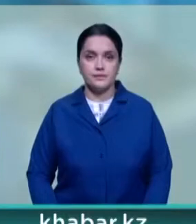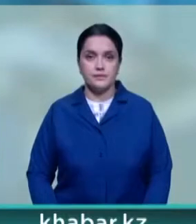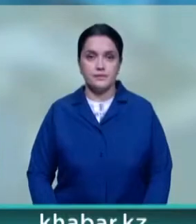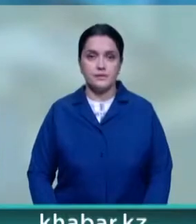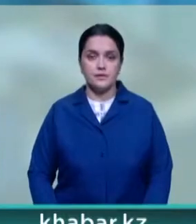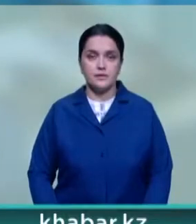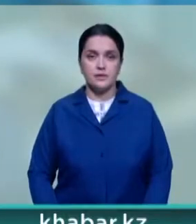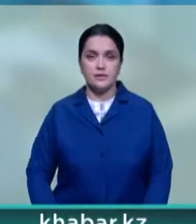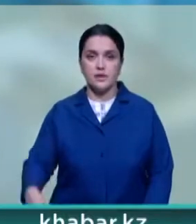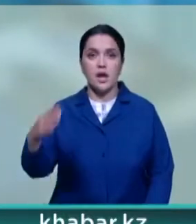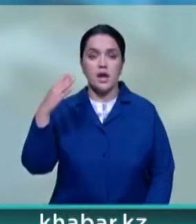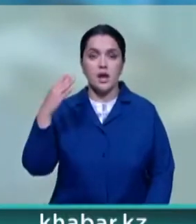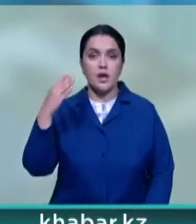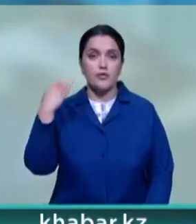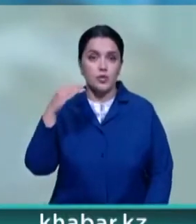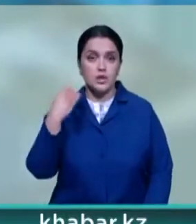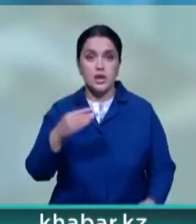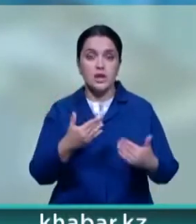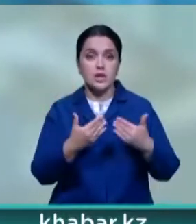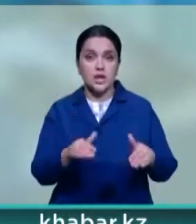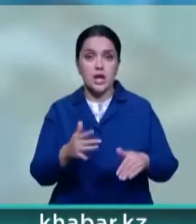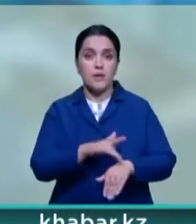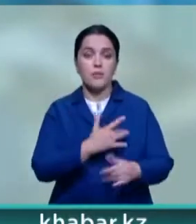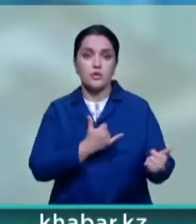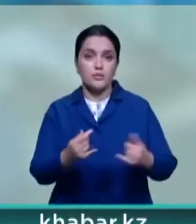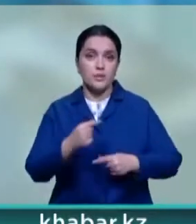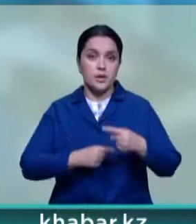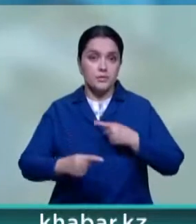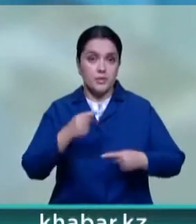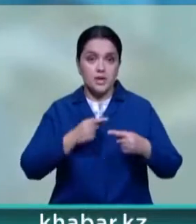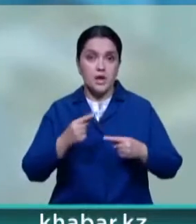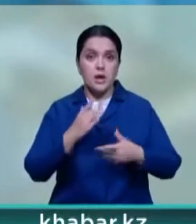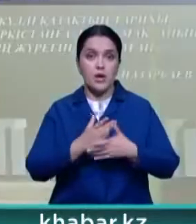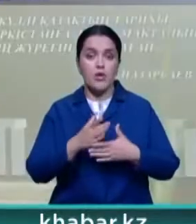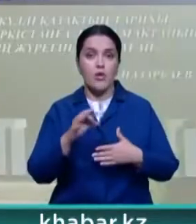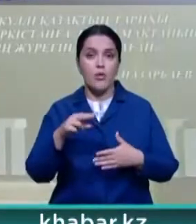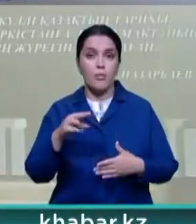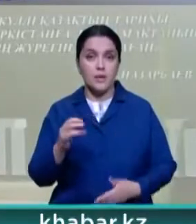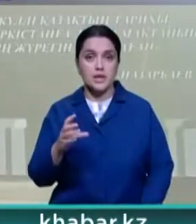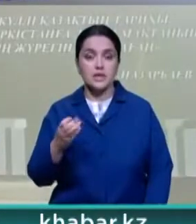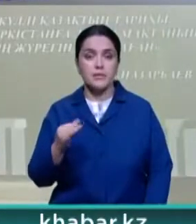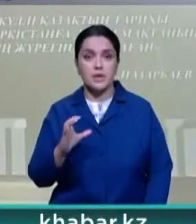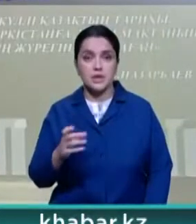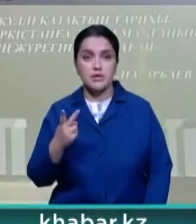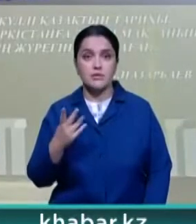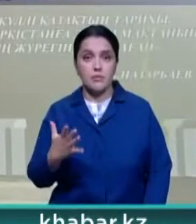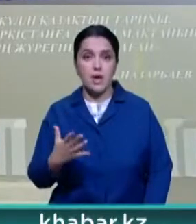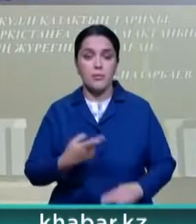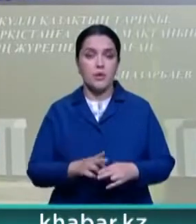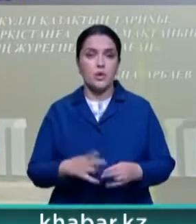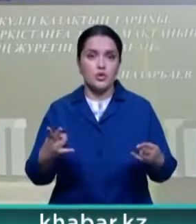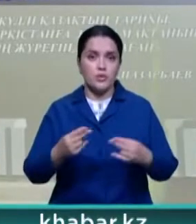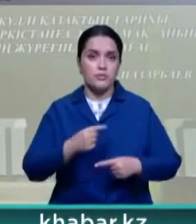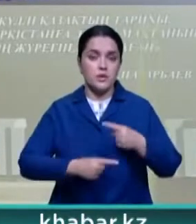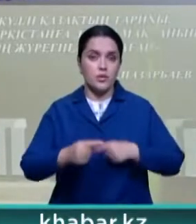В Туркестане открылся фронт-офис по обслуживанию предпринимателей. На одной площадке в формате Open Space оказывают 25 самых